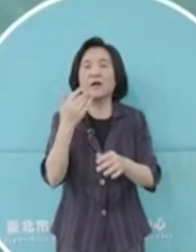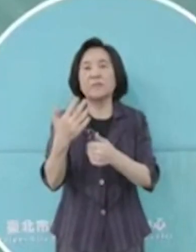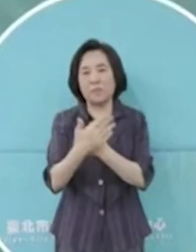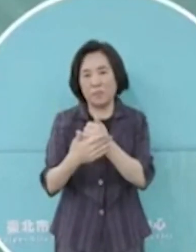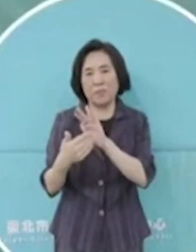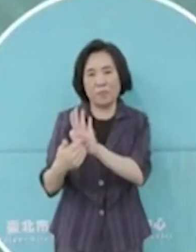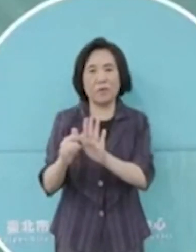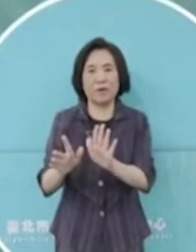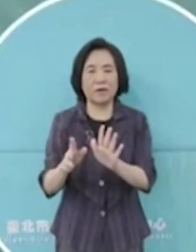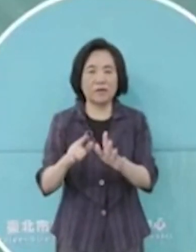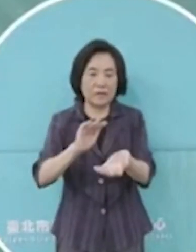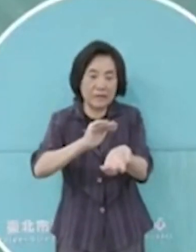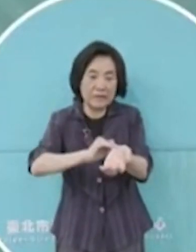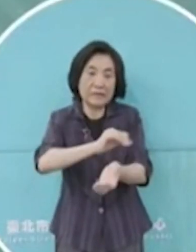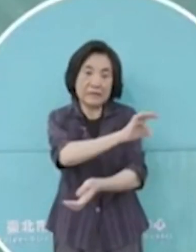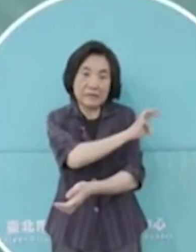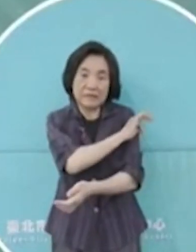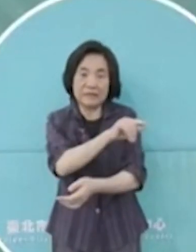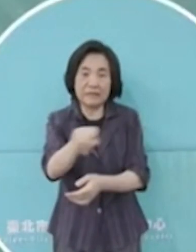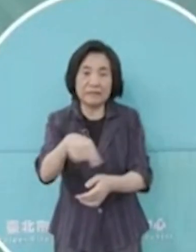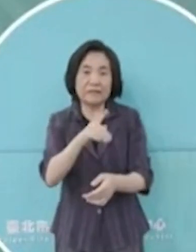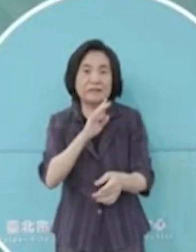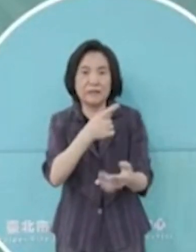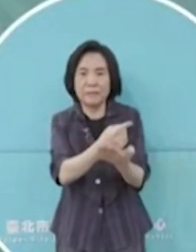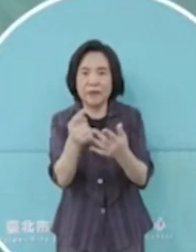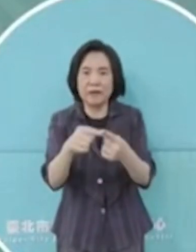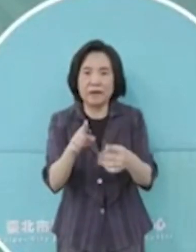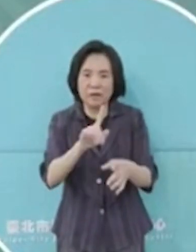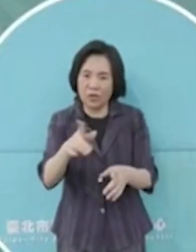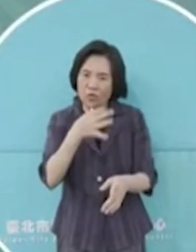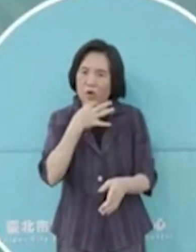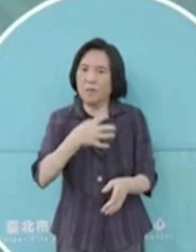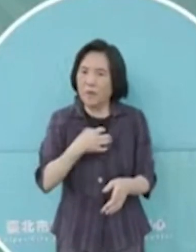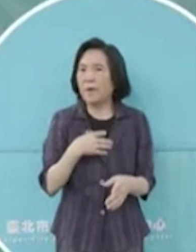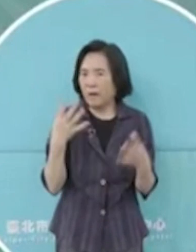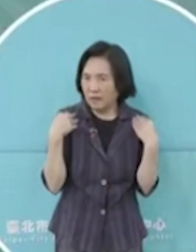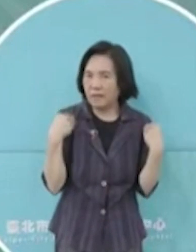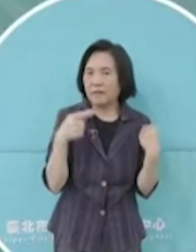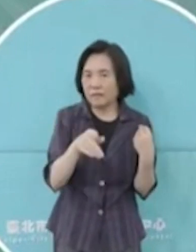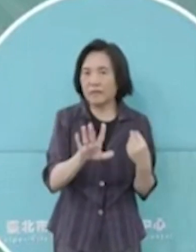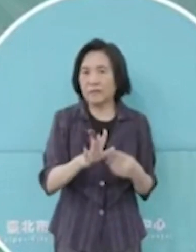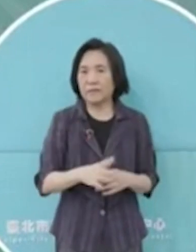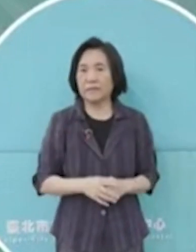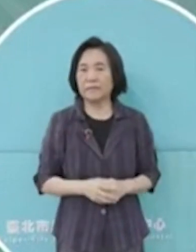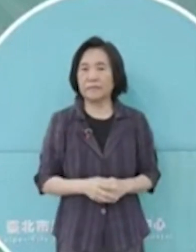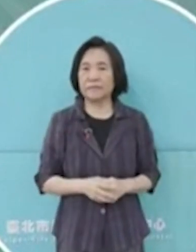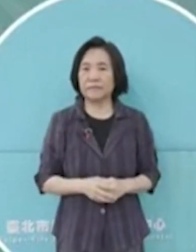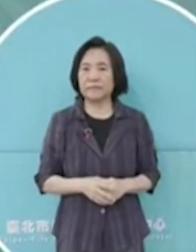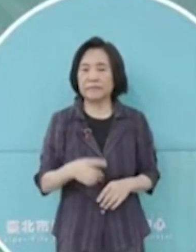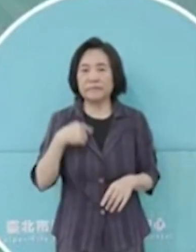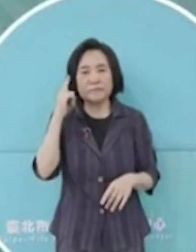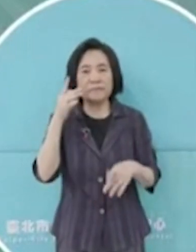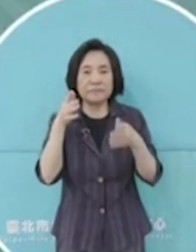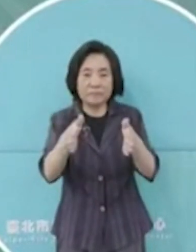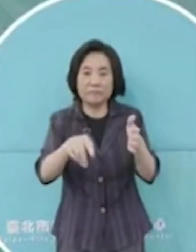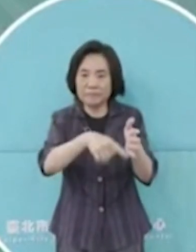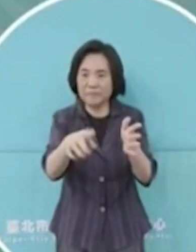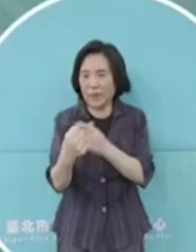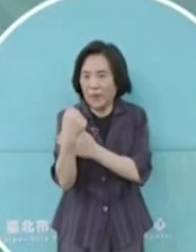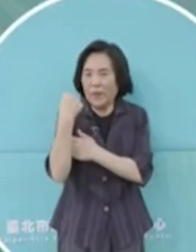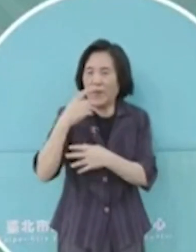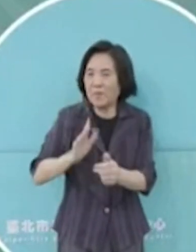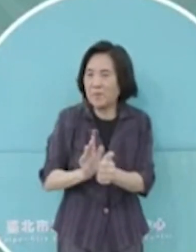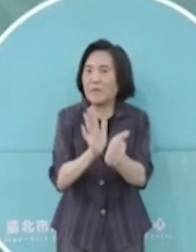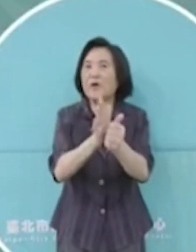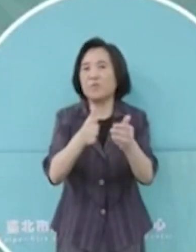第一前线工作的医务人员，不是只有累而已，他们还是有实质的危险的啊，所以我们还是给他最大的加油打